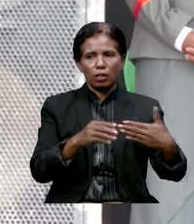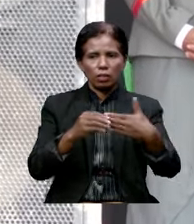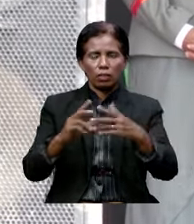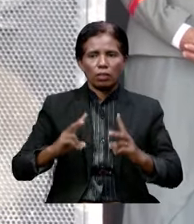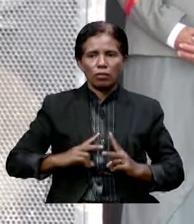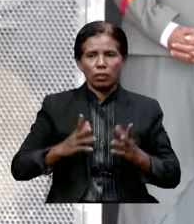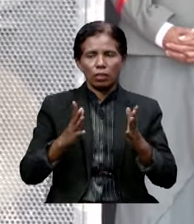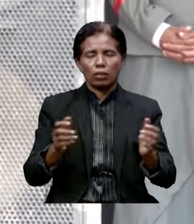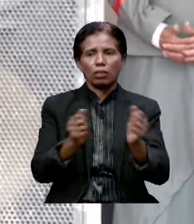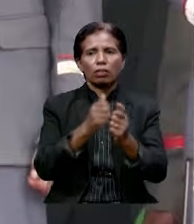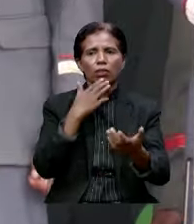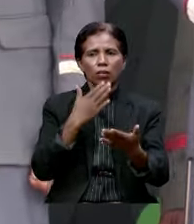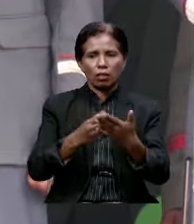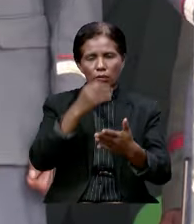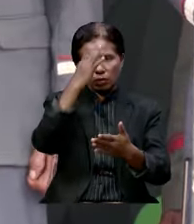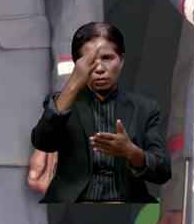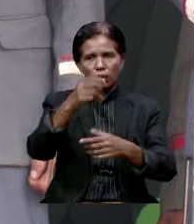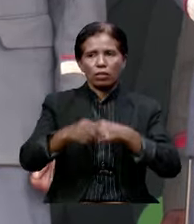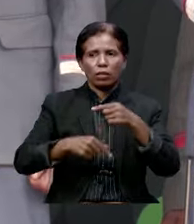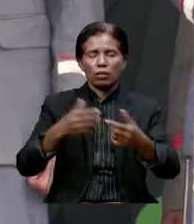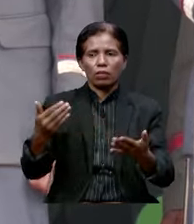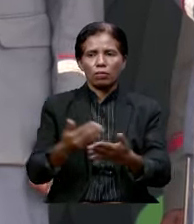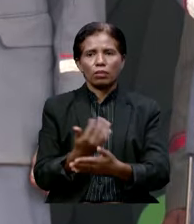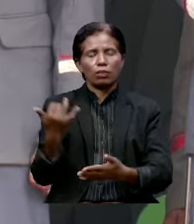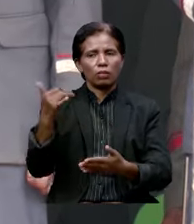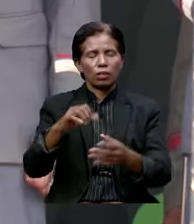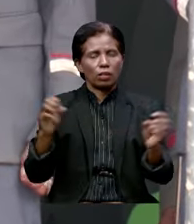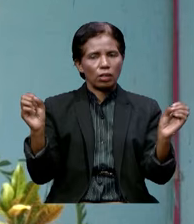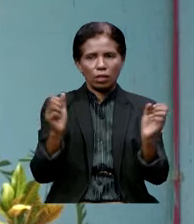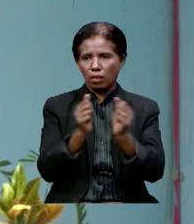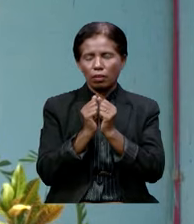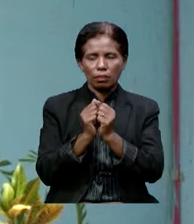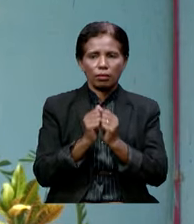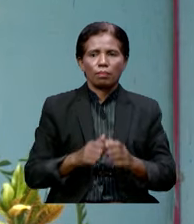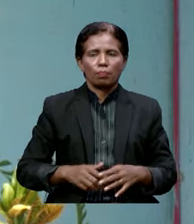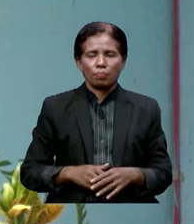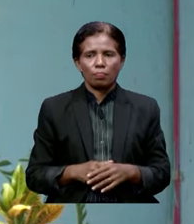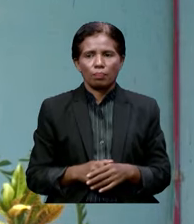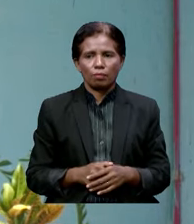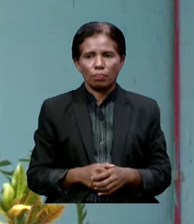veterano sira hudiak ba futuro zera sanfon sira seila hamotok Clementina Fatima Giemen.